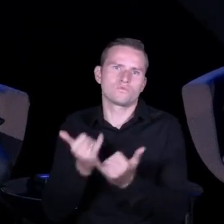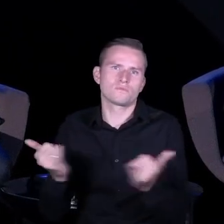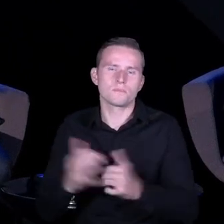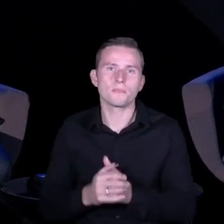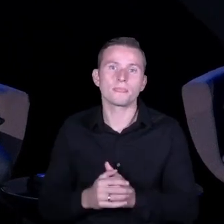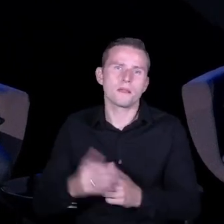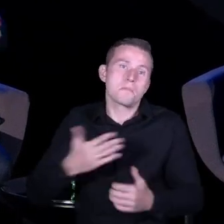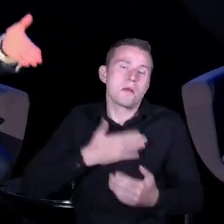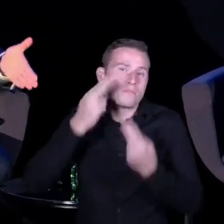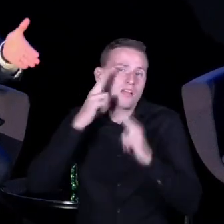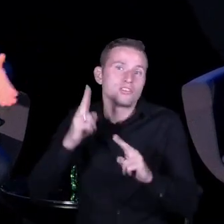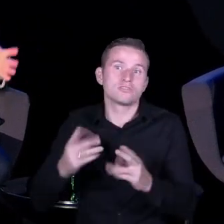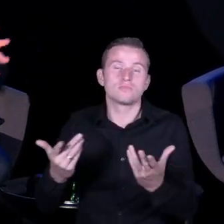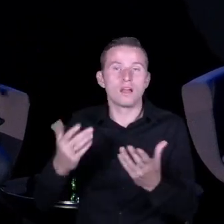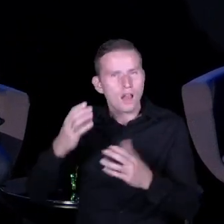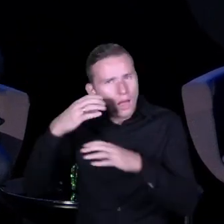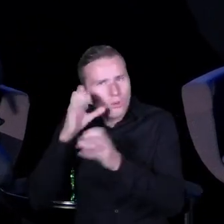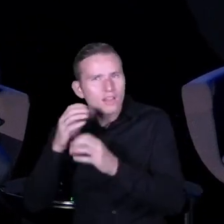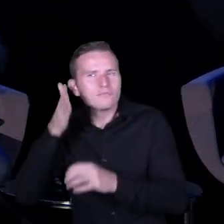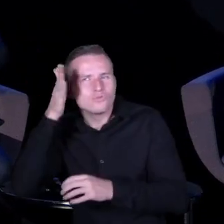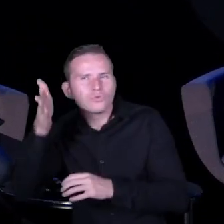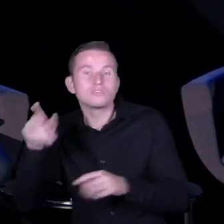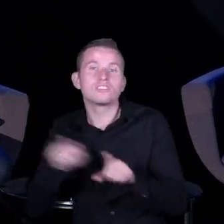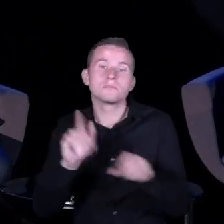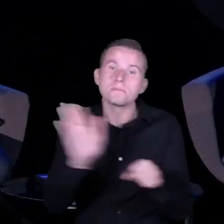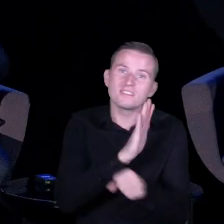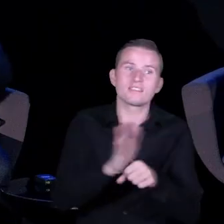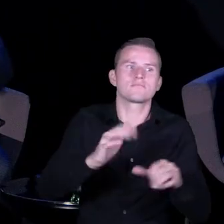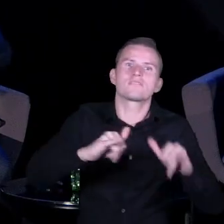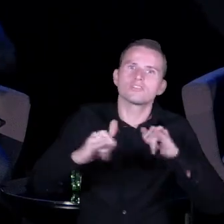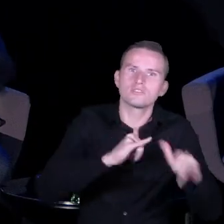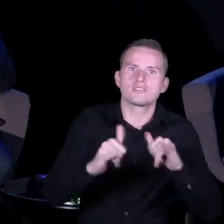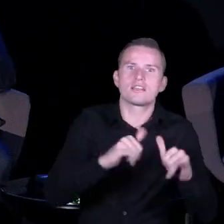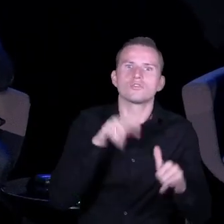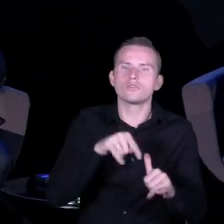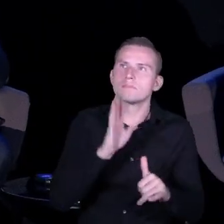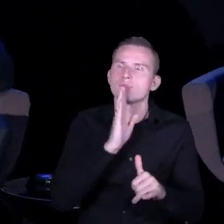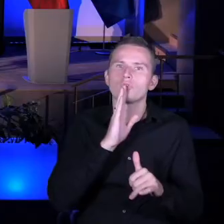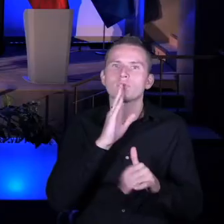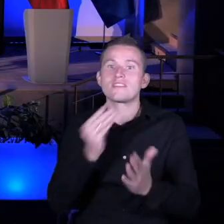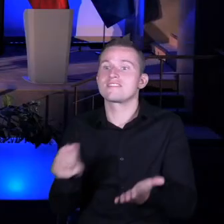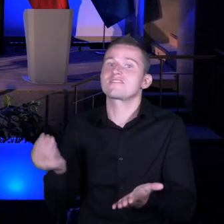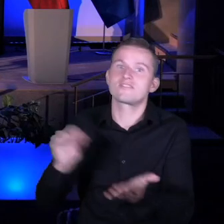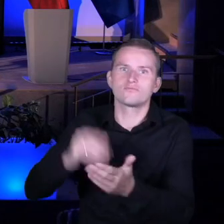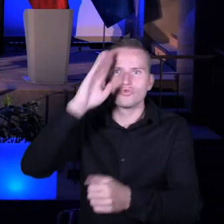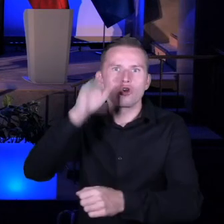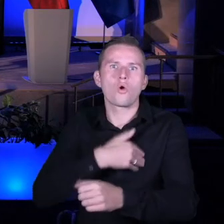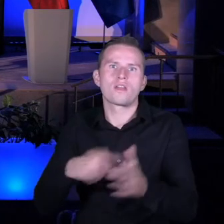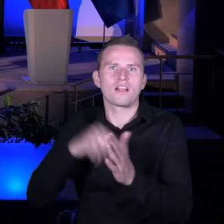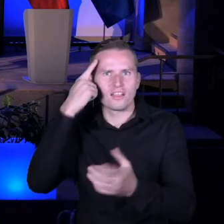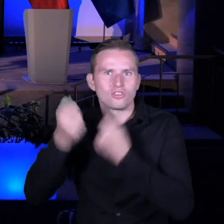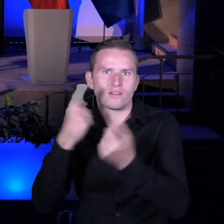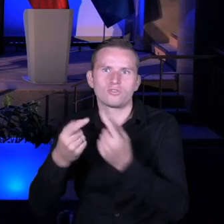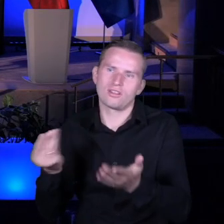i laboratoria przyszłości, i biznes, i zarządzanie dołożą swoją cegiełkę do tego dziedzictwa Szkoły dla Innowatora. Super,